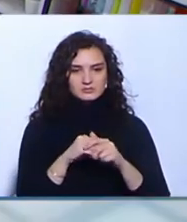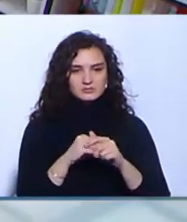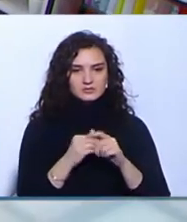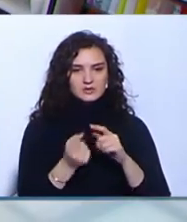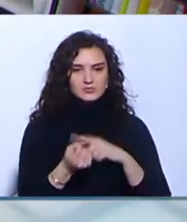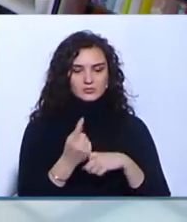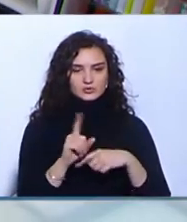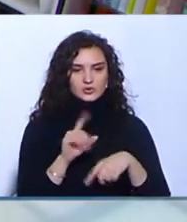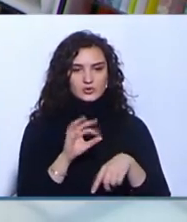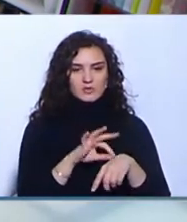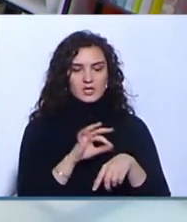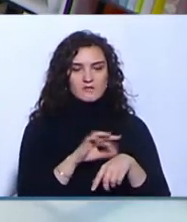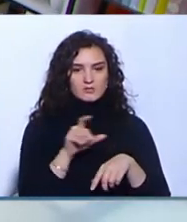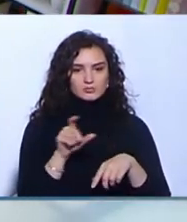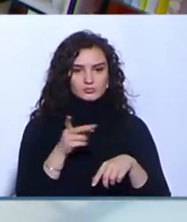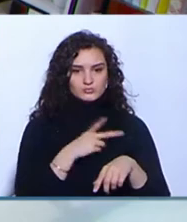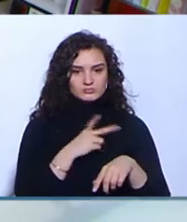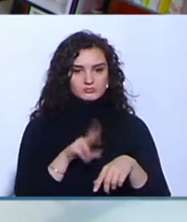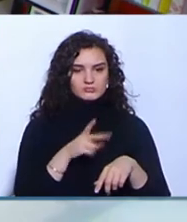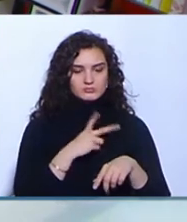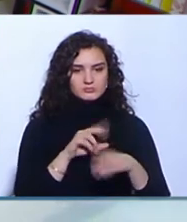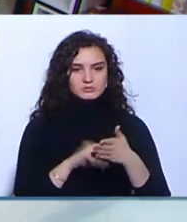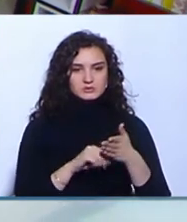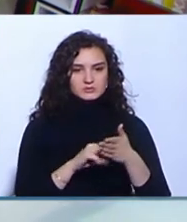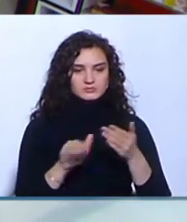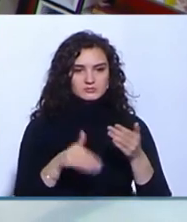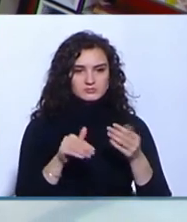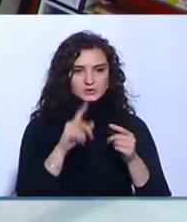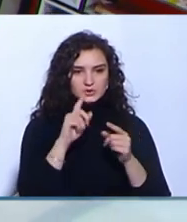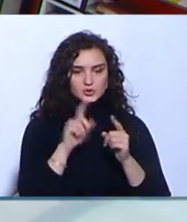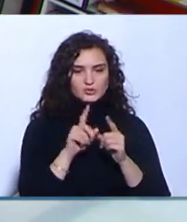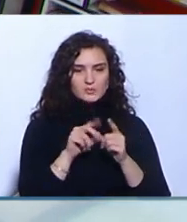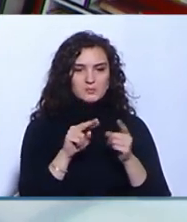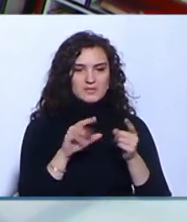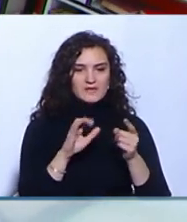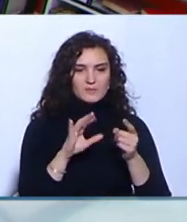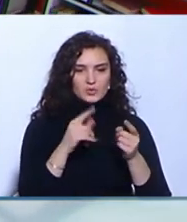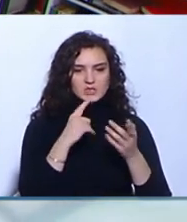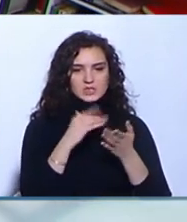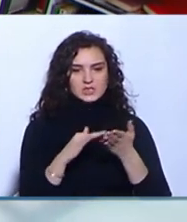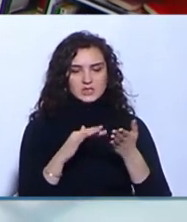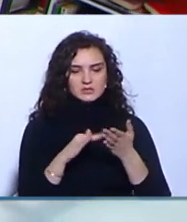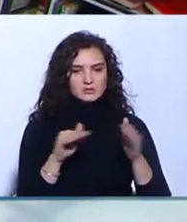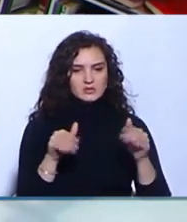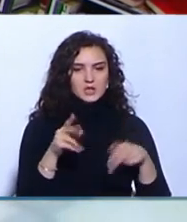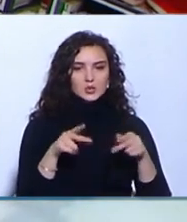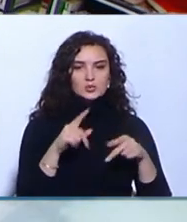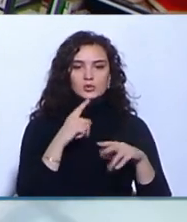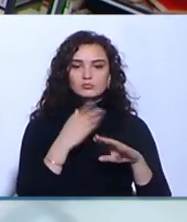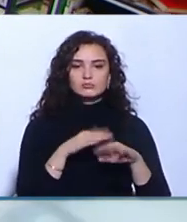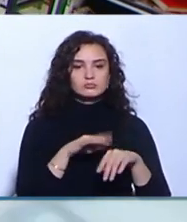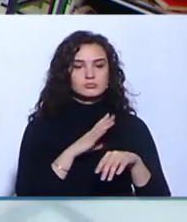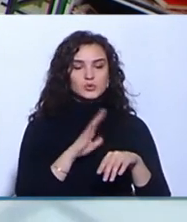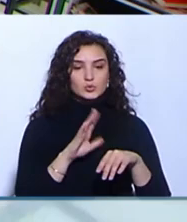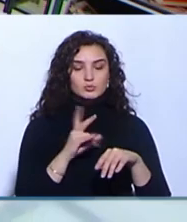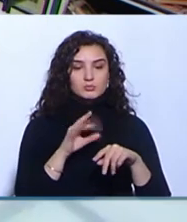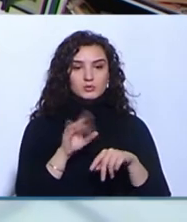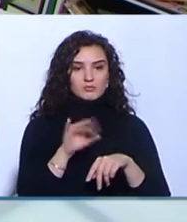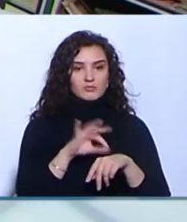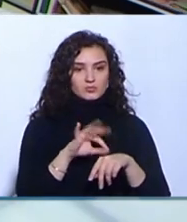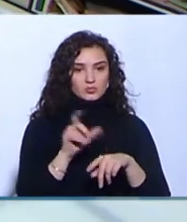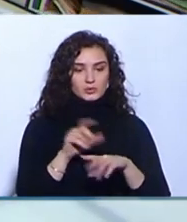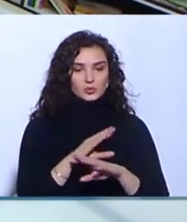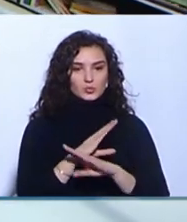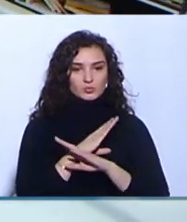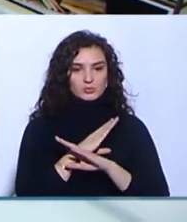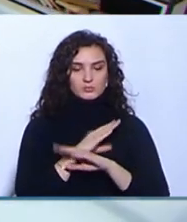აღმოჩნდა, რომ ავანტყოფთა ნაწილი იღუპებოდა გაურკვეველი მიზეზი. თითქოს მათ ათ პნევმონია ჰქონდათ, არც ისდენ, ანუ ქირურგული გართულება არ იყო, მაგრამ უახლოეს ხანში ავანტყოფი იღუპებოდა.